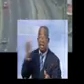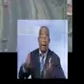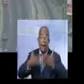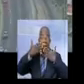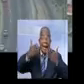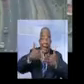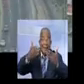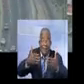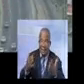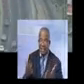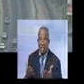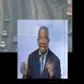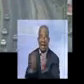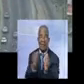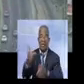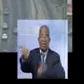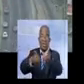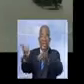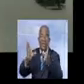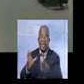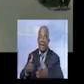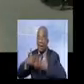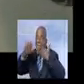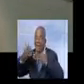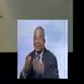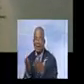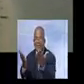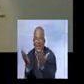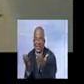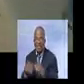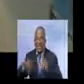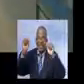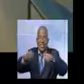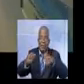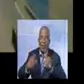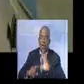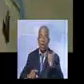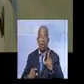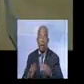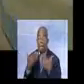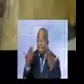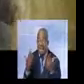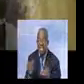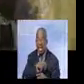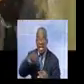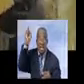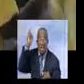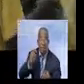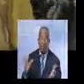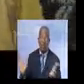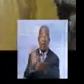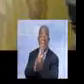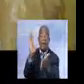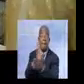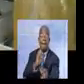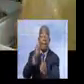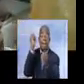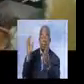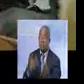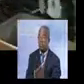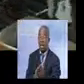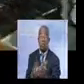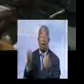réformes et la mise en place d'une autorité de régulation. En 2014, c'est environ 1803 milliards de